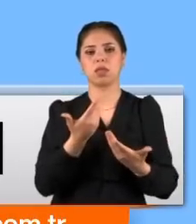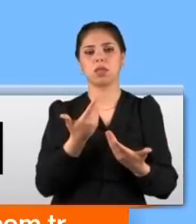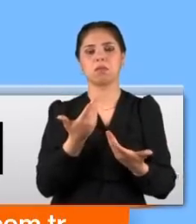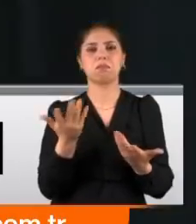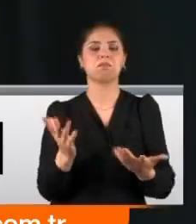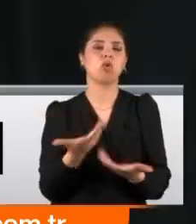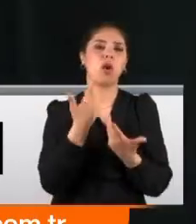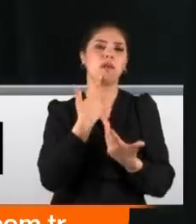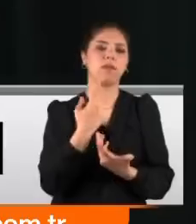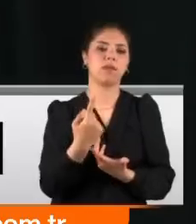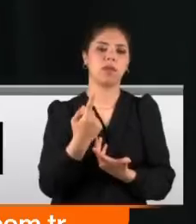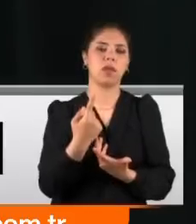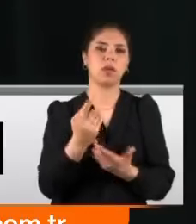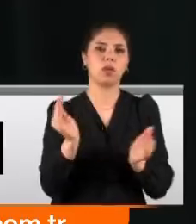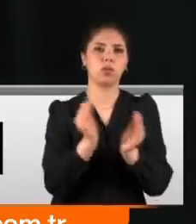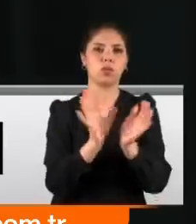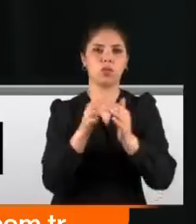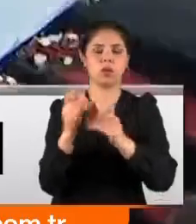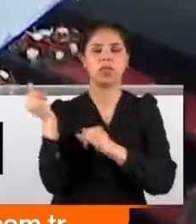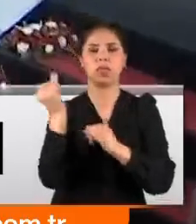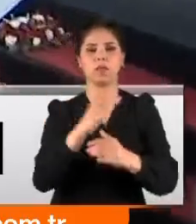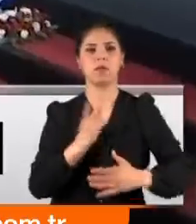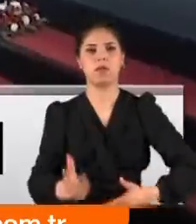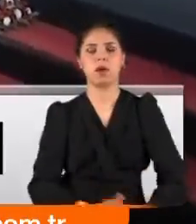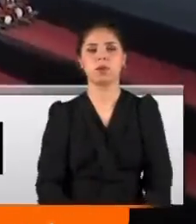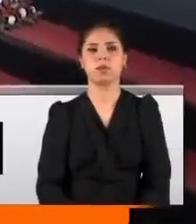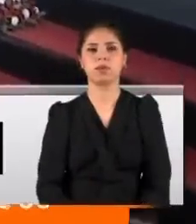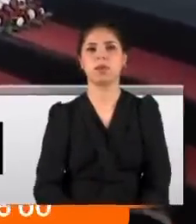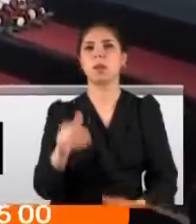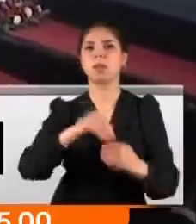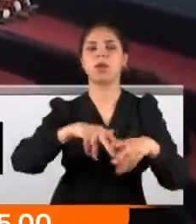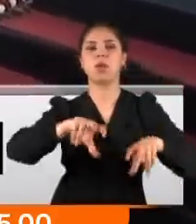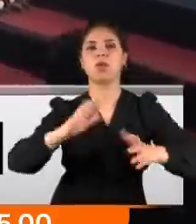Fesübhanallah diyerek koalisyondaki küçük partilere tepki gösterdi. Vekillik